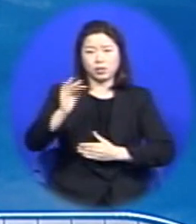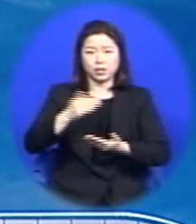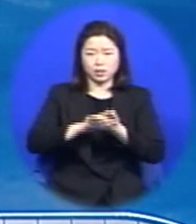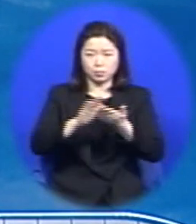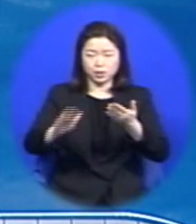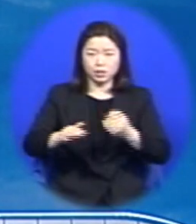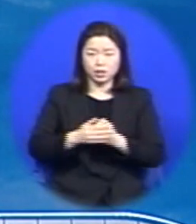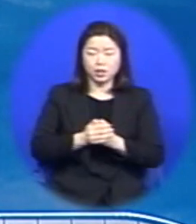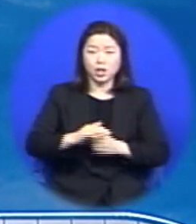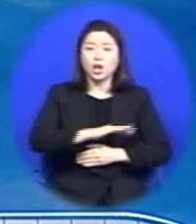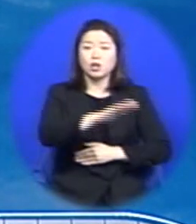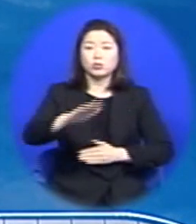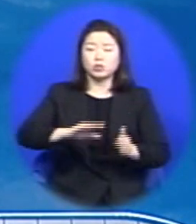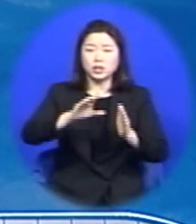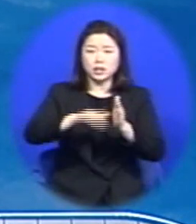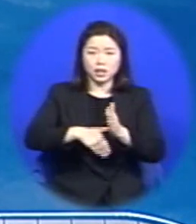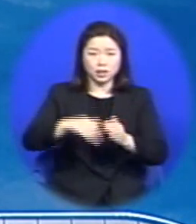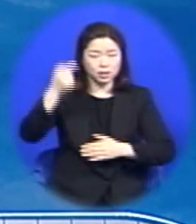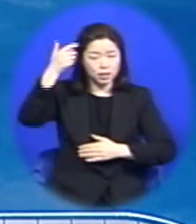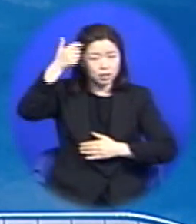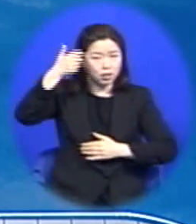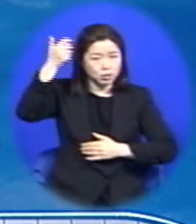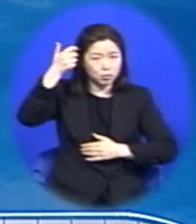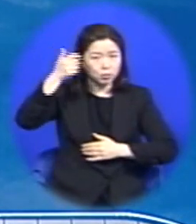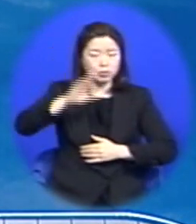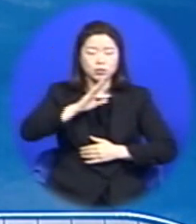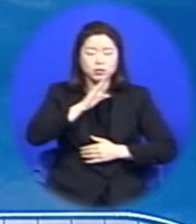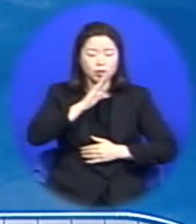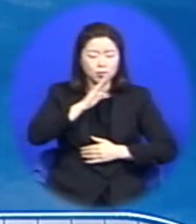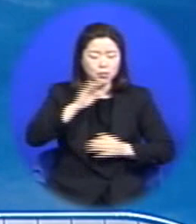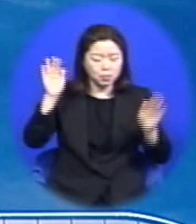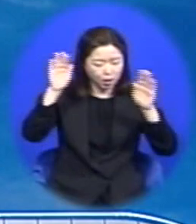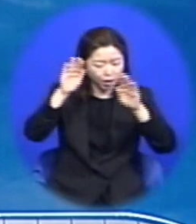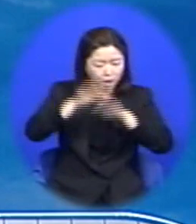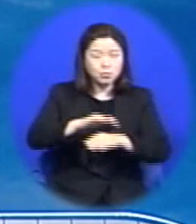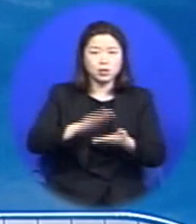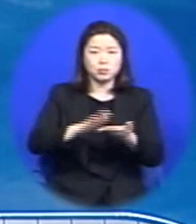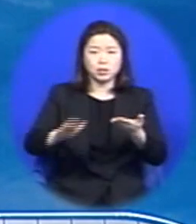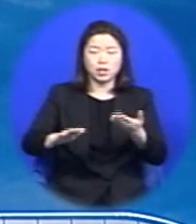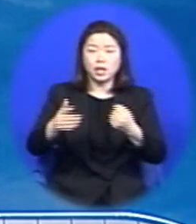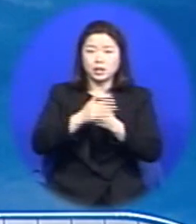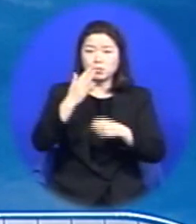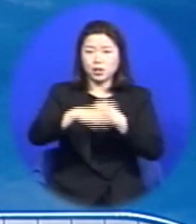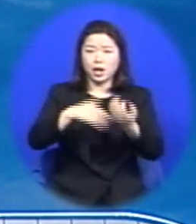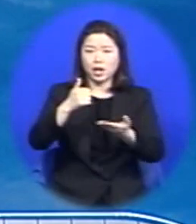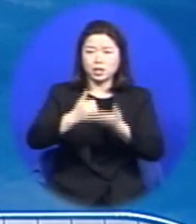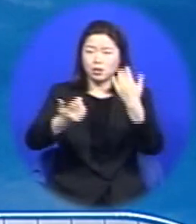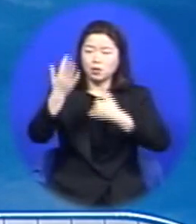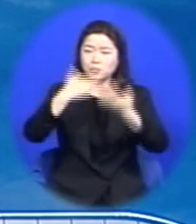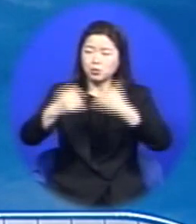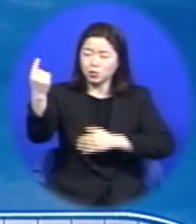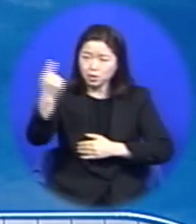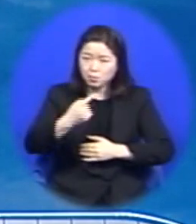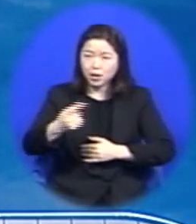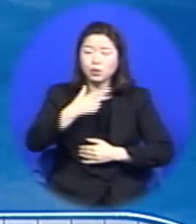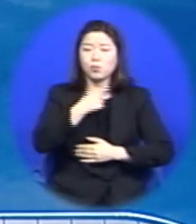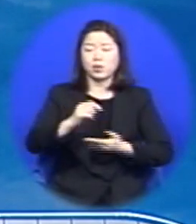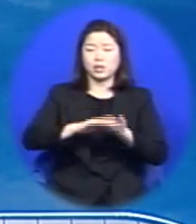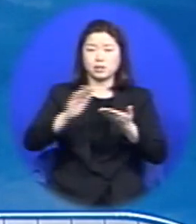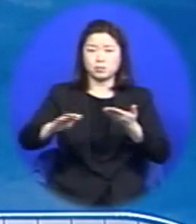우리의 시대는 영적으로 대단히 암울합니다. 그래서 하나님은 우리에게 불로 역사하기를 원하십니다. 예배 드릴